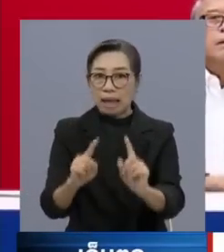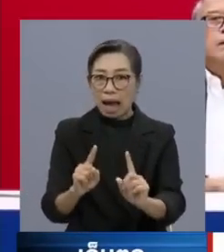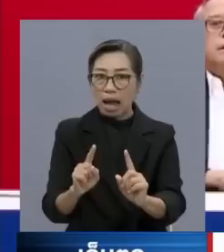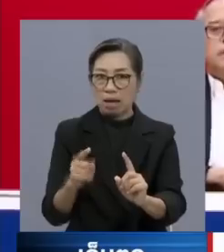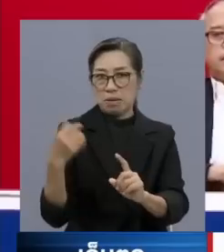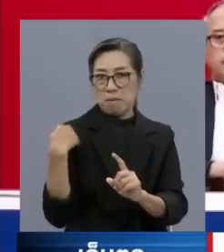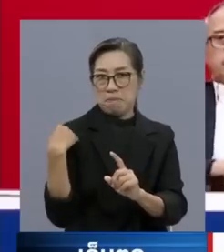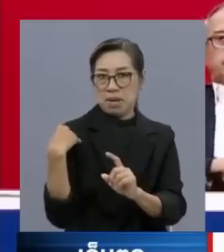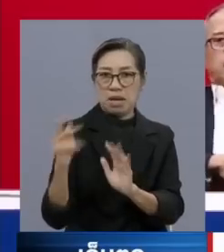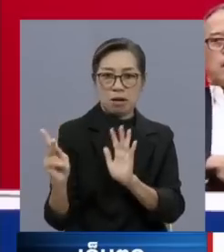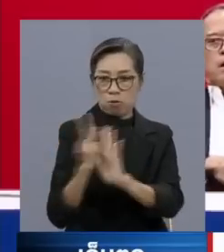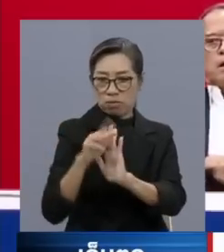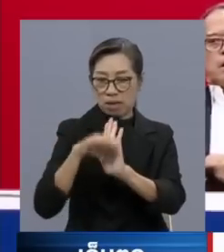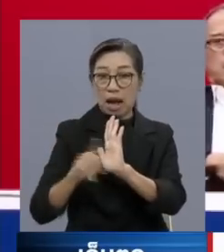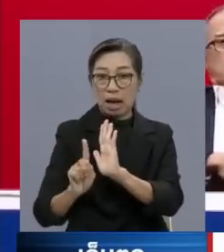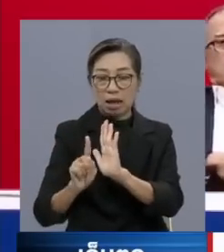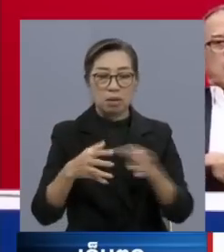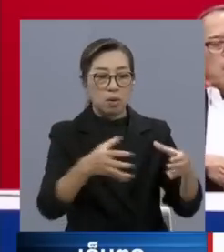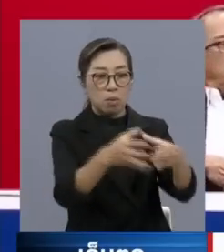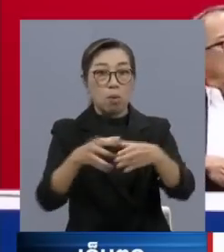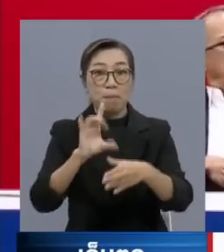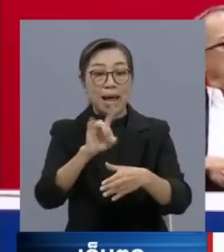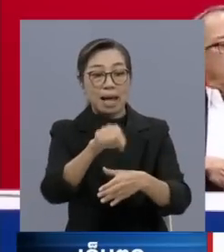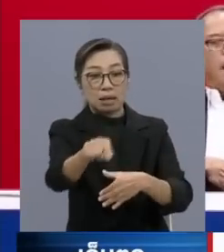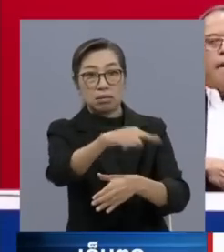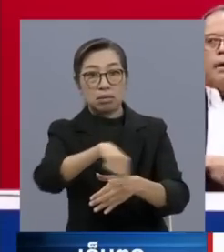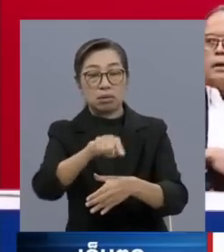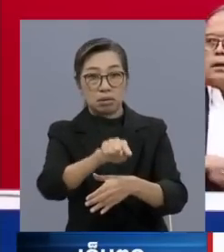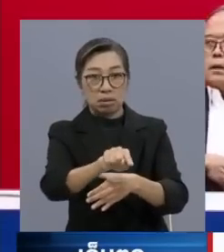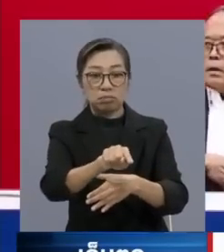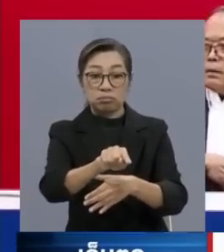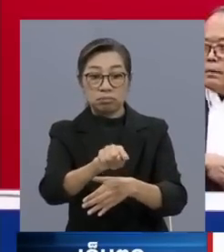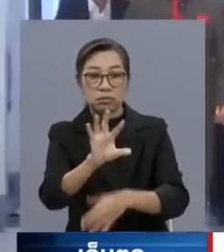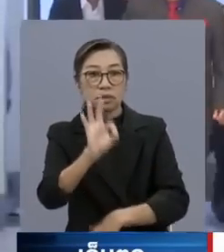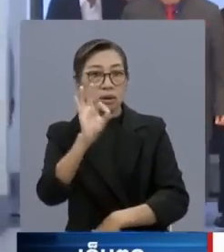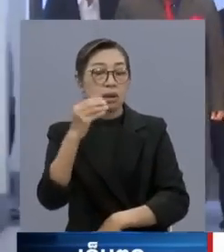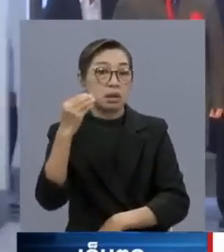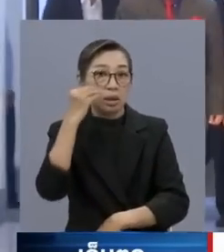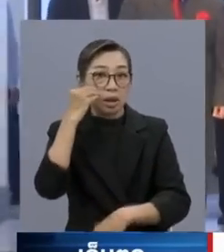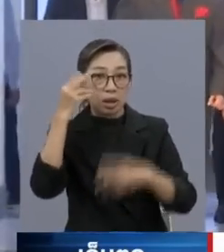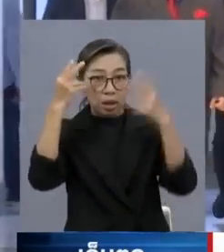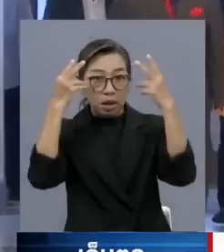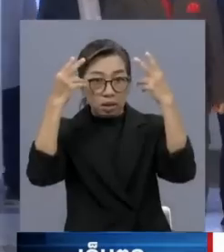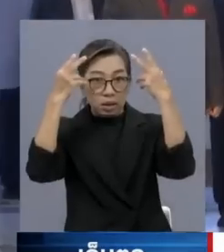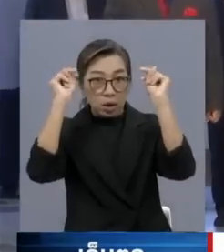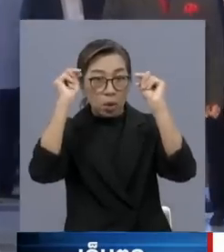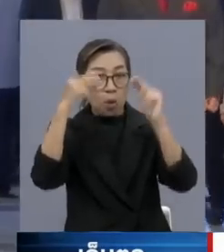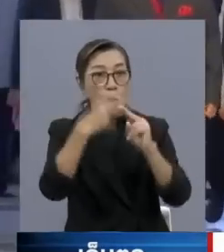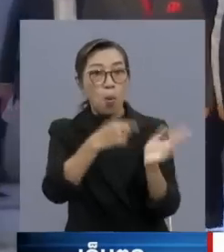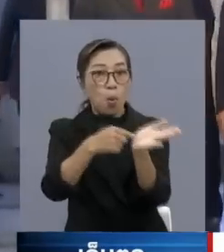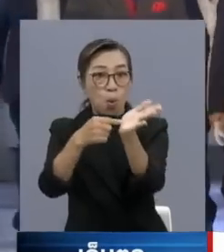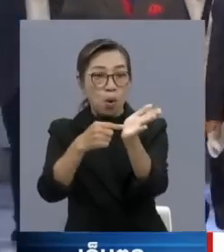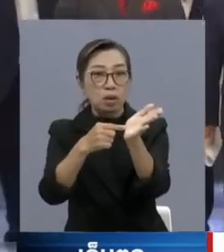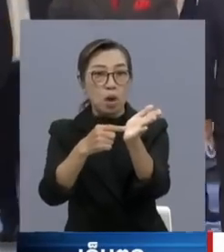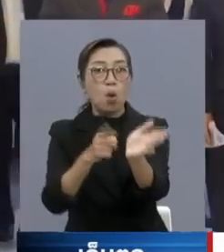เงื่อนไขก็คือว่า8พรรคร่วมฝ่ายค้านเดิมเนี่ยยังจะชูนายพิธาลิ้มเจริญรัตน์แคนดิเดตนายกรัฐมนตรีของพรรคก้าวไ